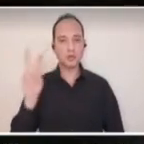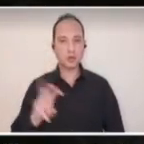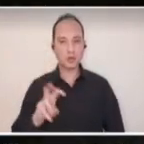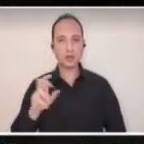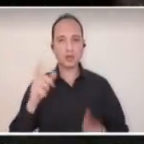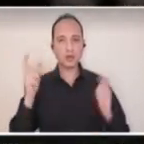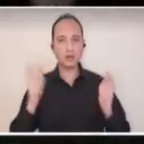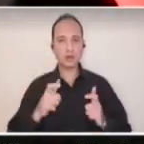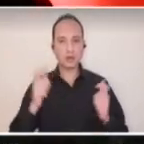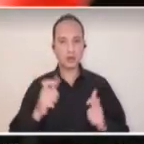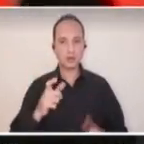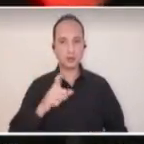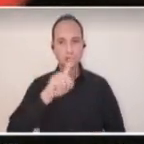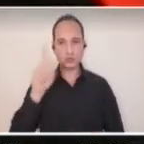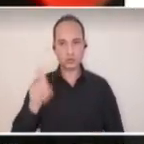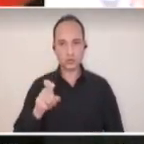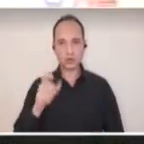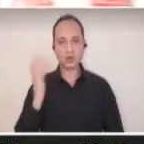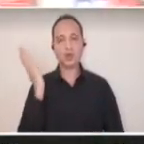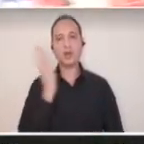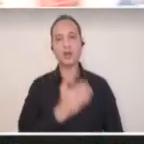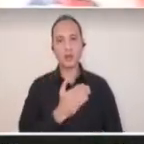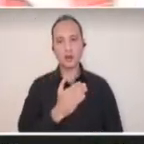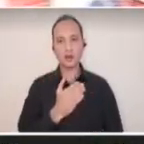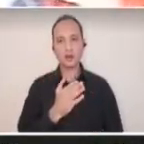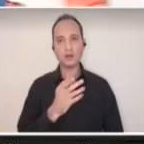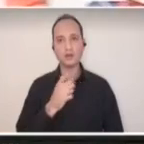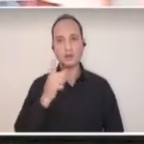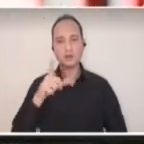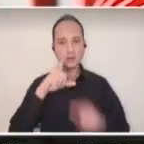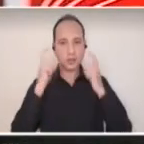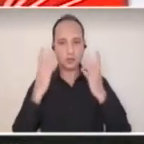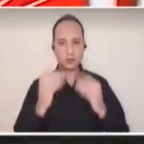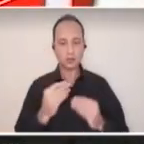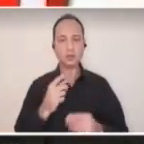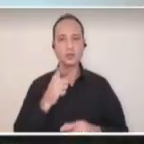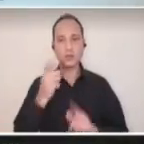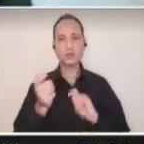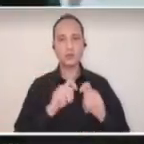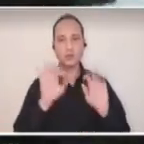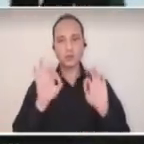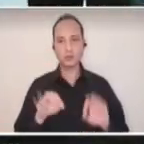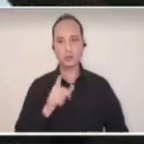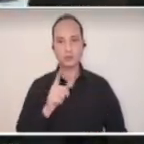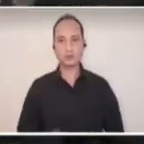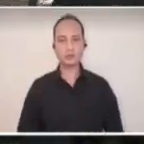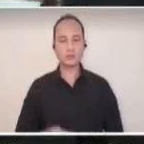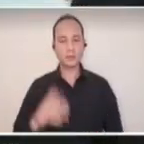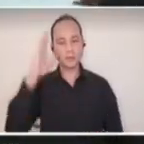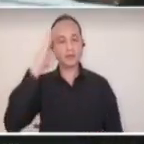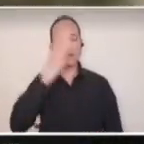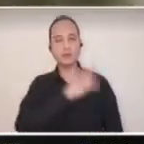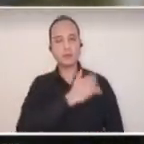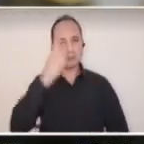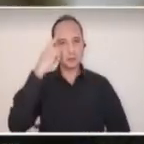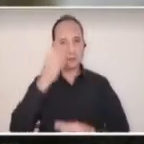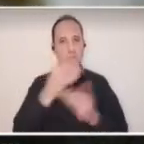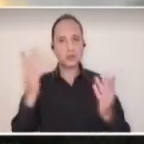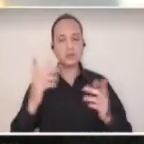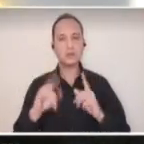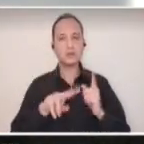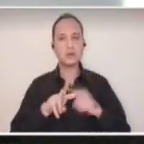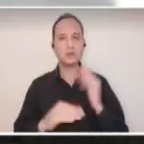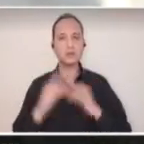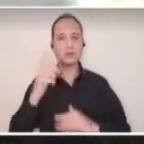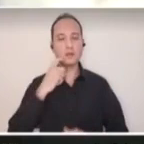sorusu ihanetin ve melanetin maskesi olarak mı kullanılmaktadır? Amiraller bildirisiyle ilgili Yargıtay eski başkanı